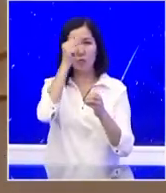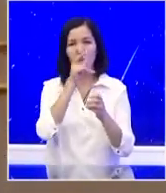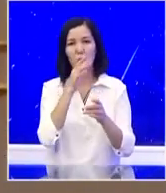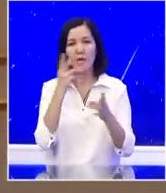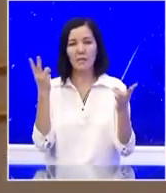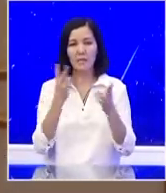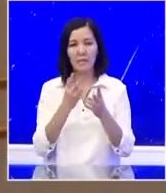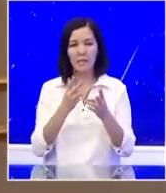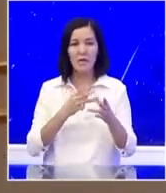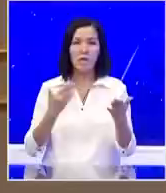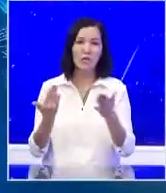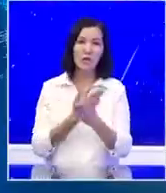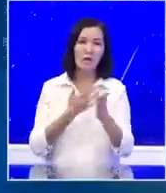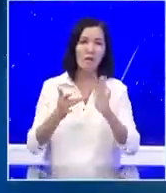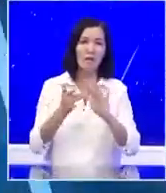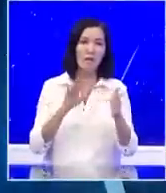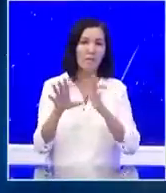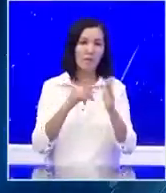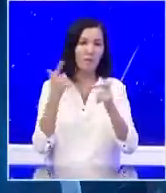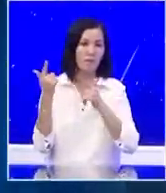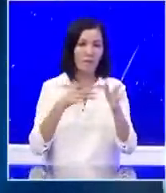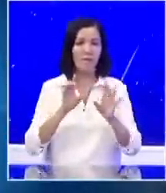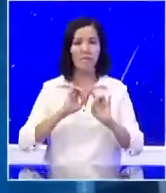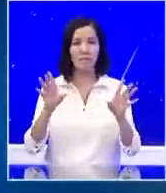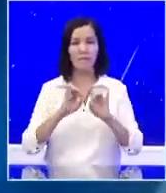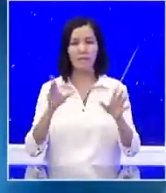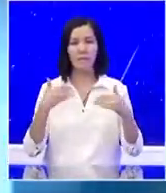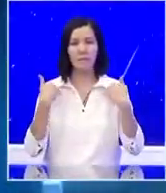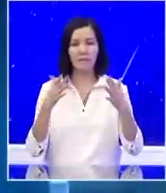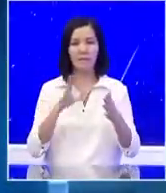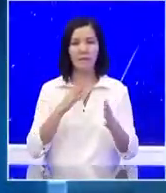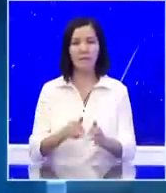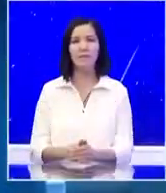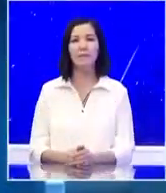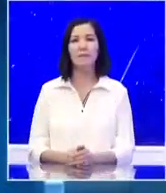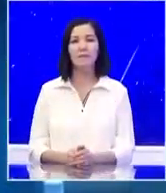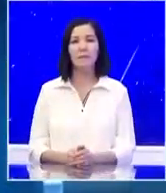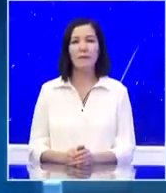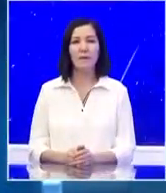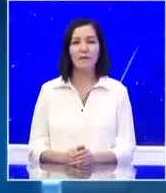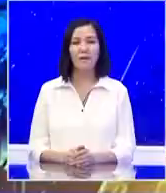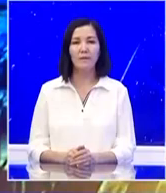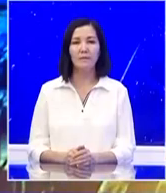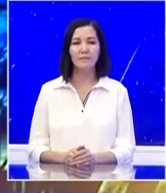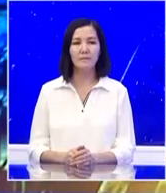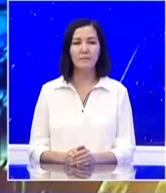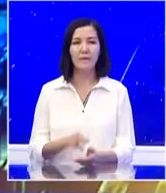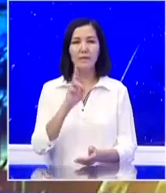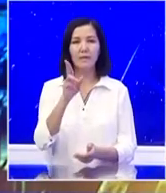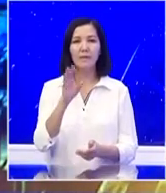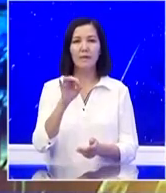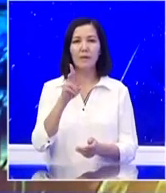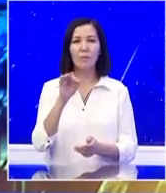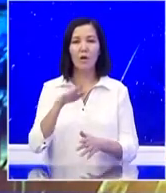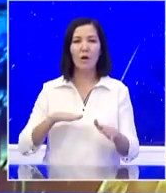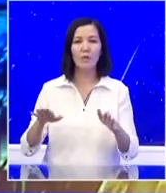кеткен. Топтаманы ғаламтор ақпараттарымен дайындаған Амина Құдайберген, Жетісу арнасы. Кербұлақ